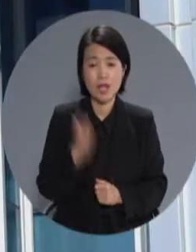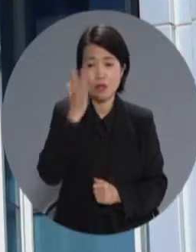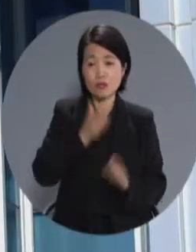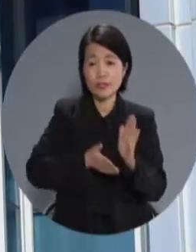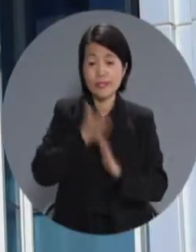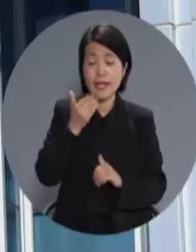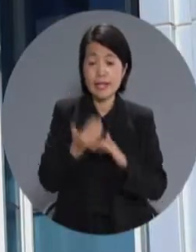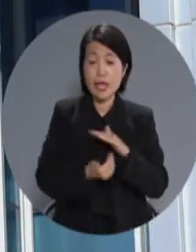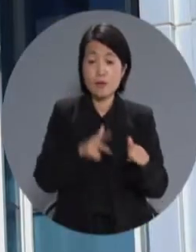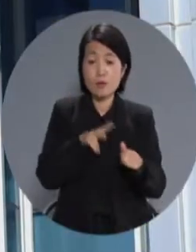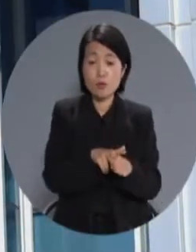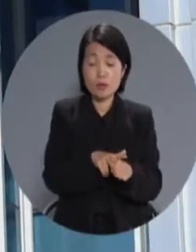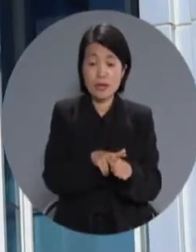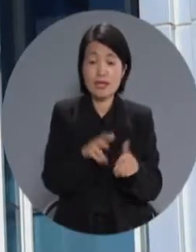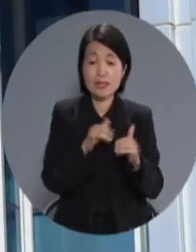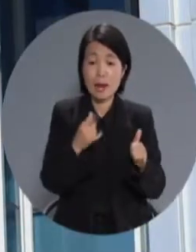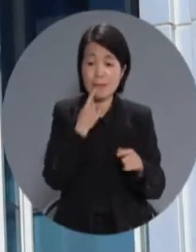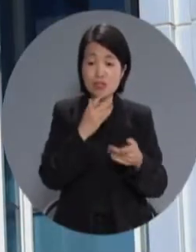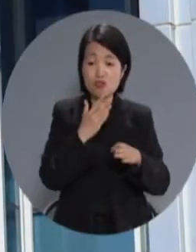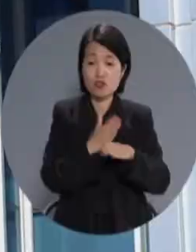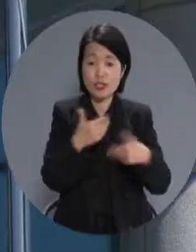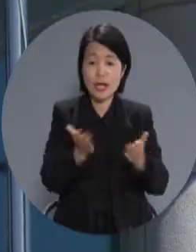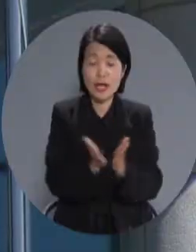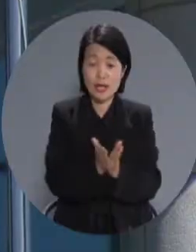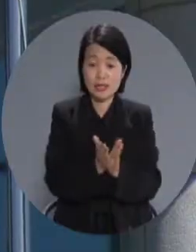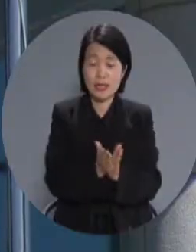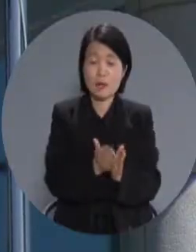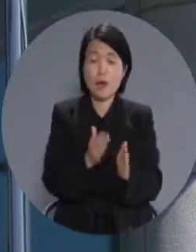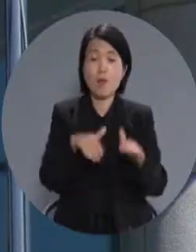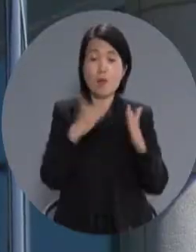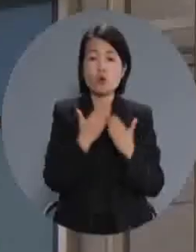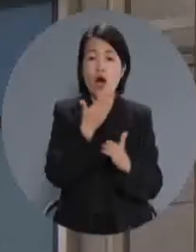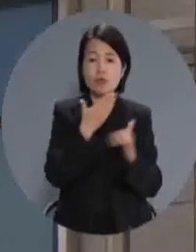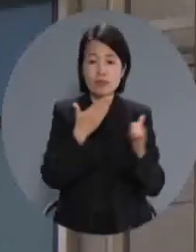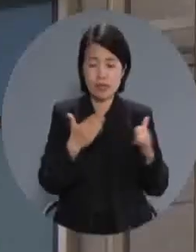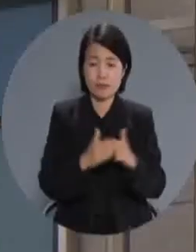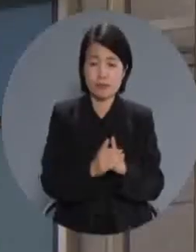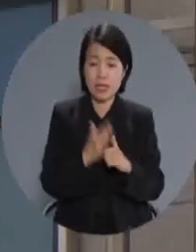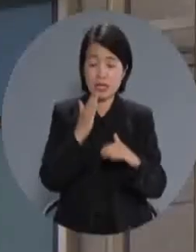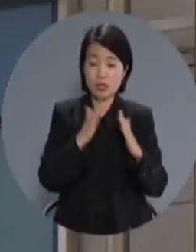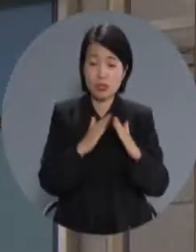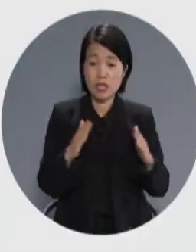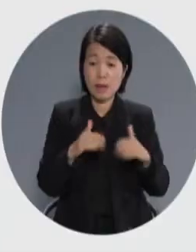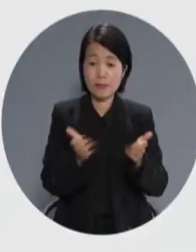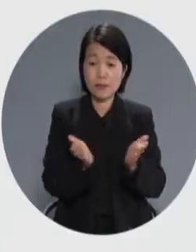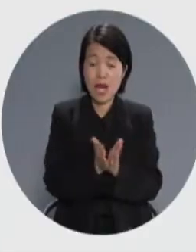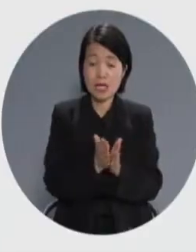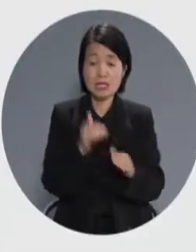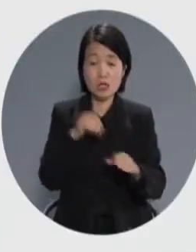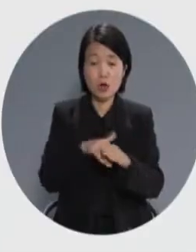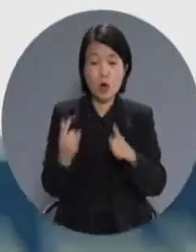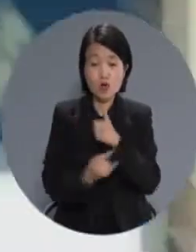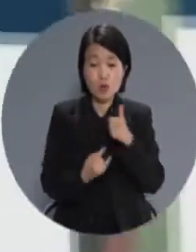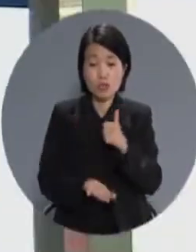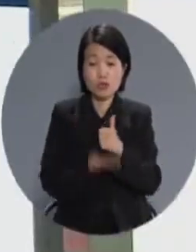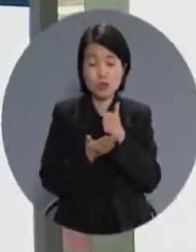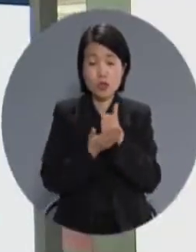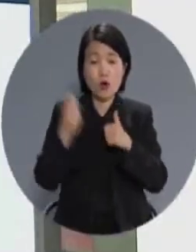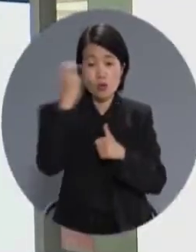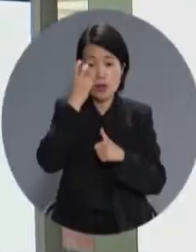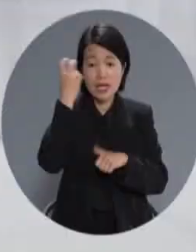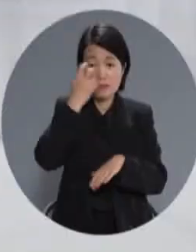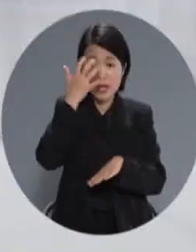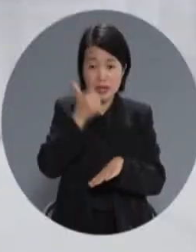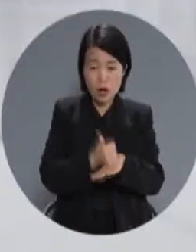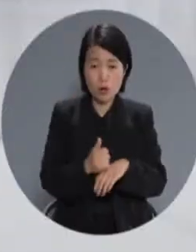여수시장 예비후보로 등록한 민주당 소속 출마자는 모두 9명. 전남도당 공직선거후보자 추천관리위원회 심사